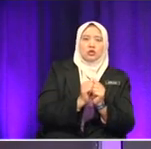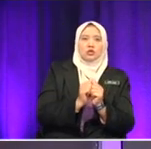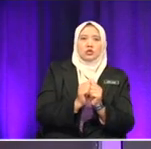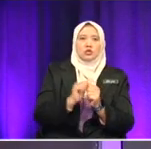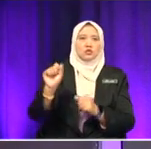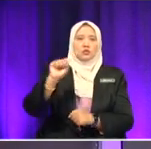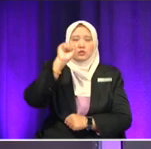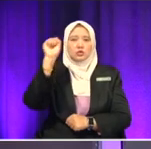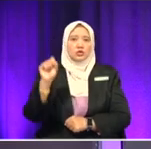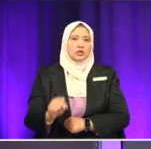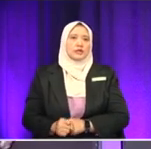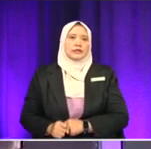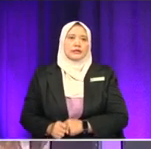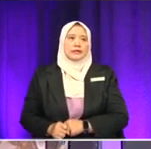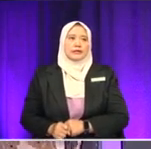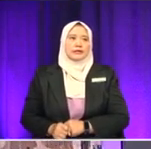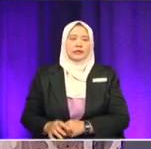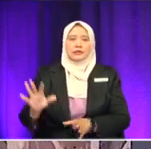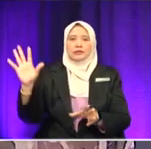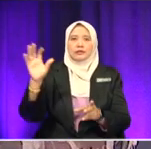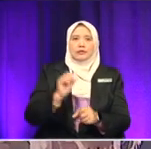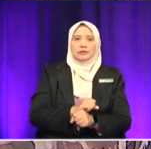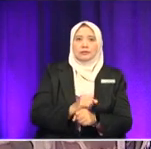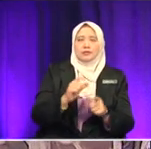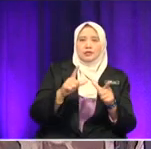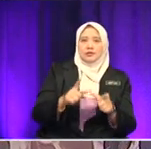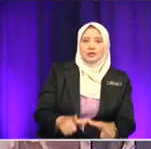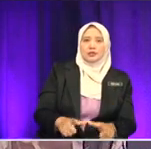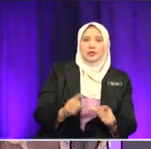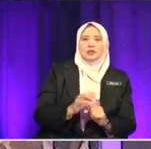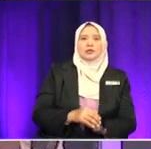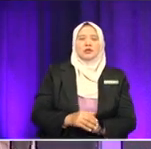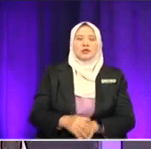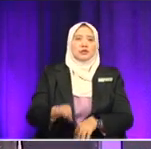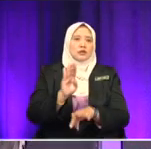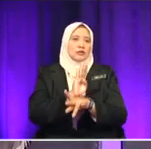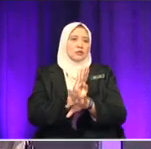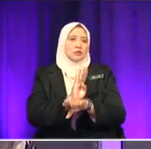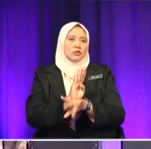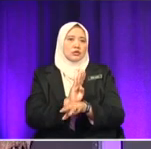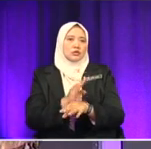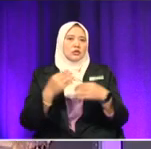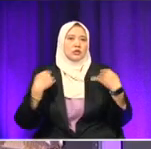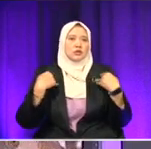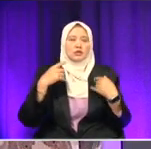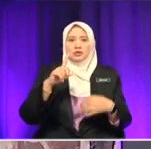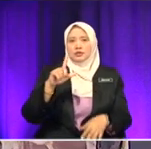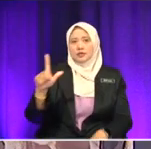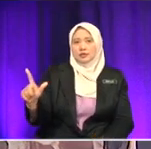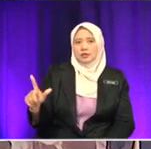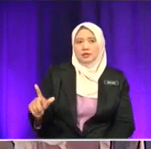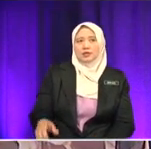iaitu bakteria. Ambil tu pi kat depan sekali. Ya, betul. Jadi bakteria adalah apa? Siapa nak cuba